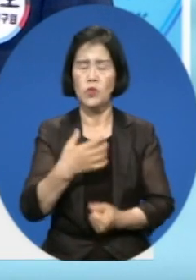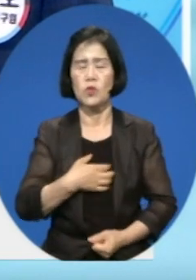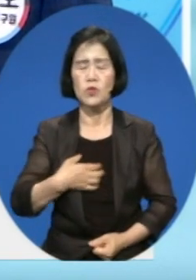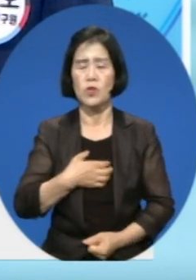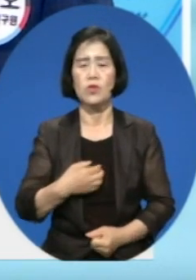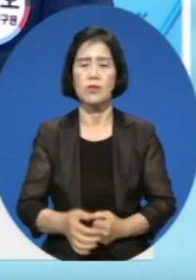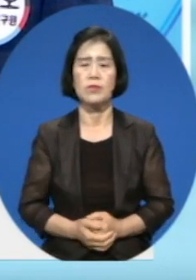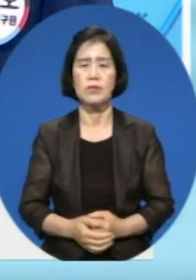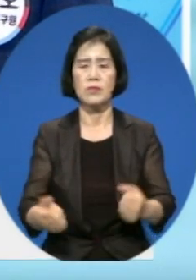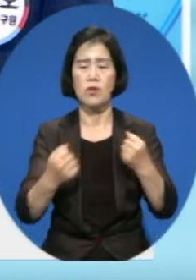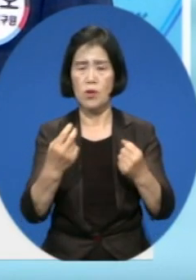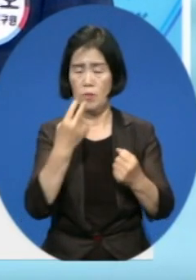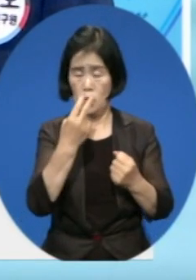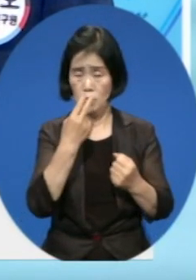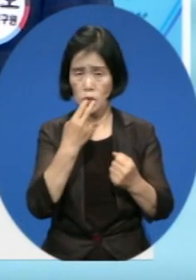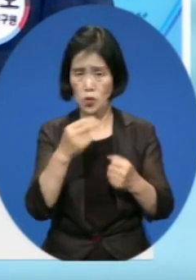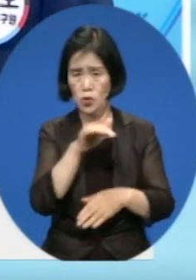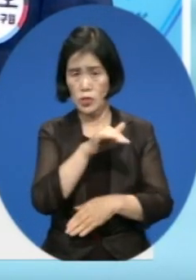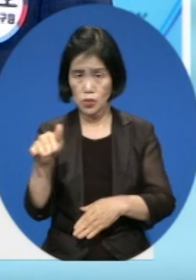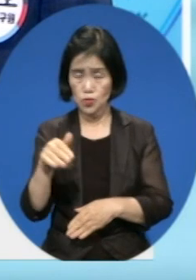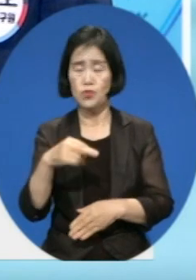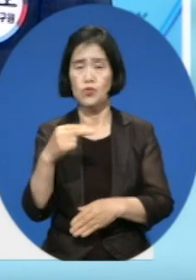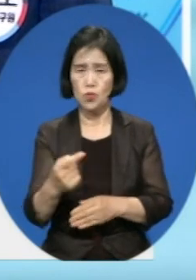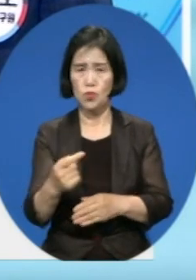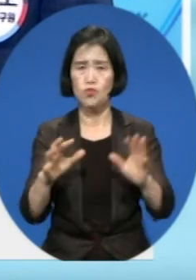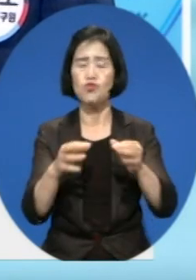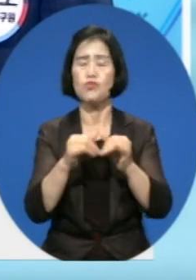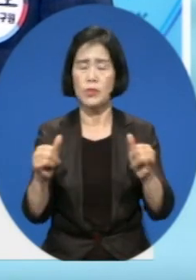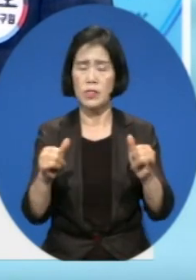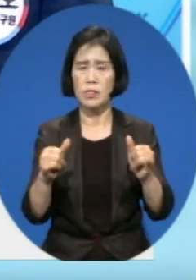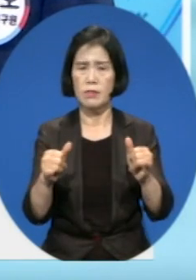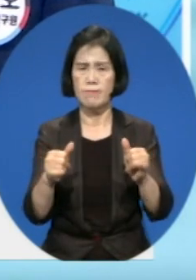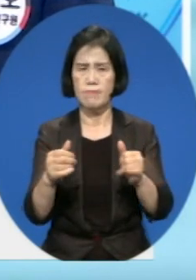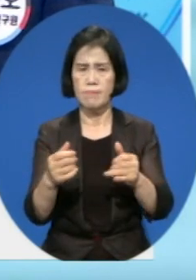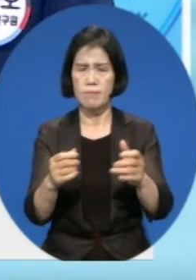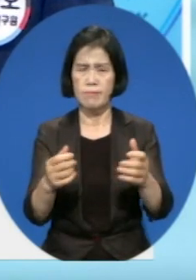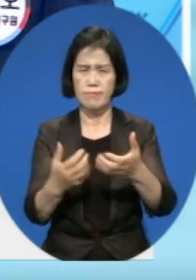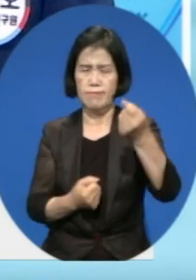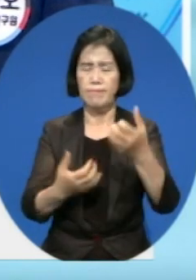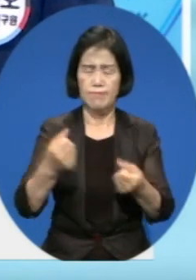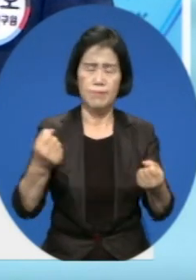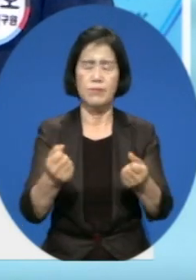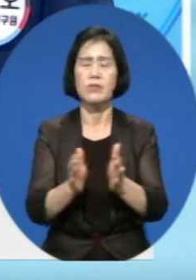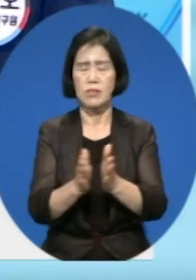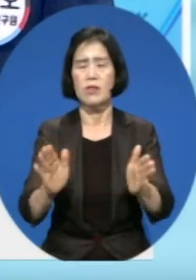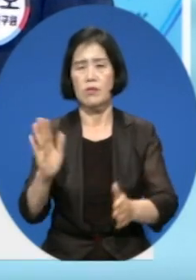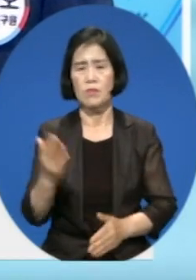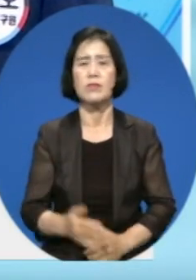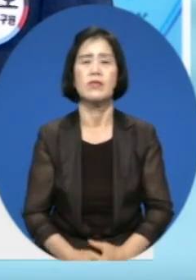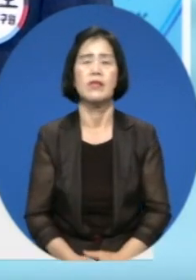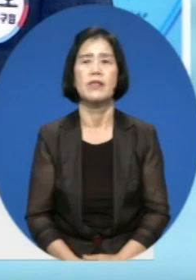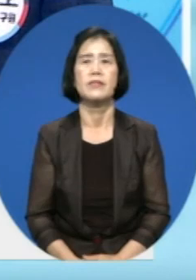되고요. 건강보험료로 하는 부분도 이것은 굉장한 국민적인 편가르기에 어떤 시작이 될 수도 있다고 생각을